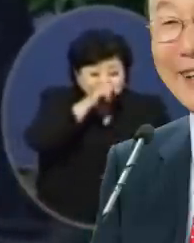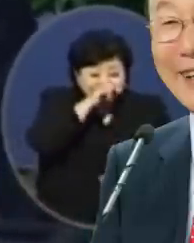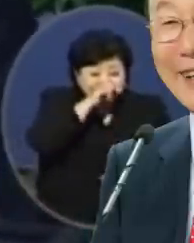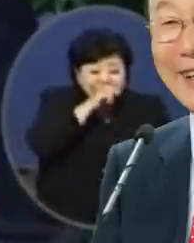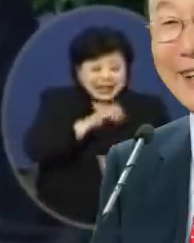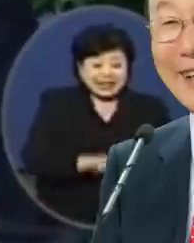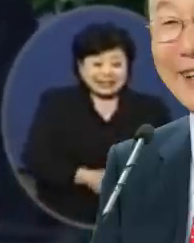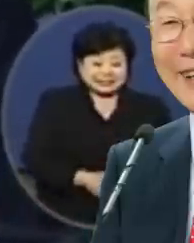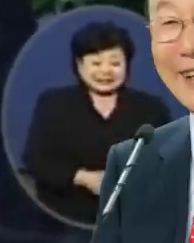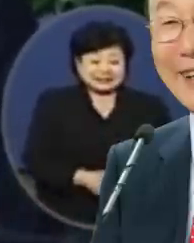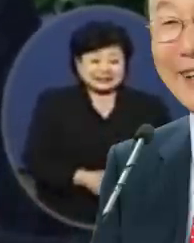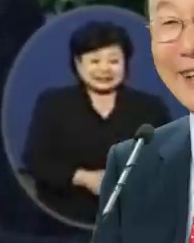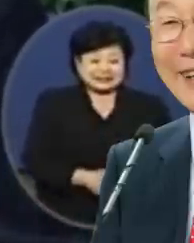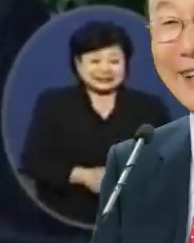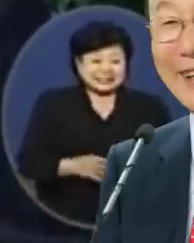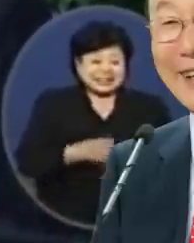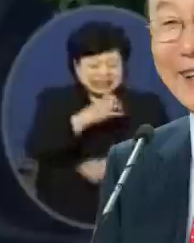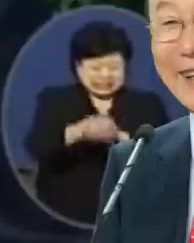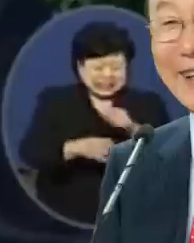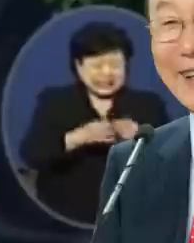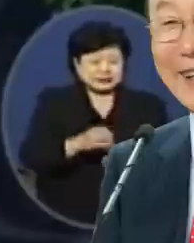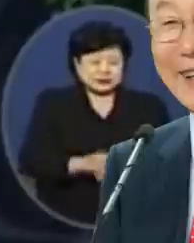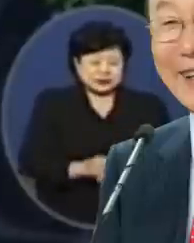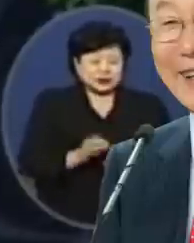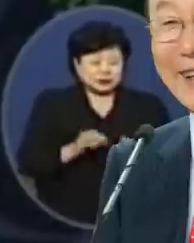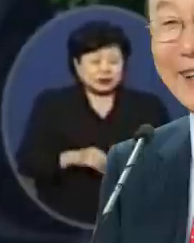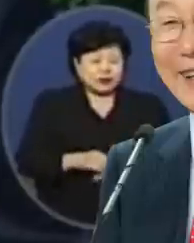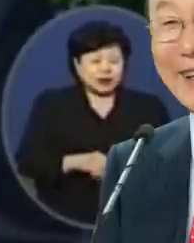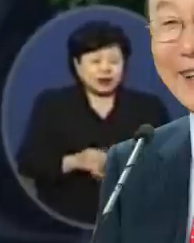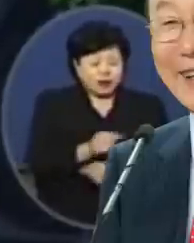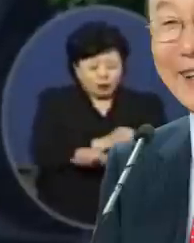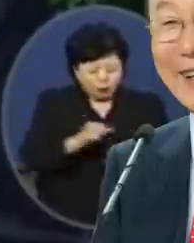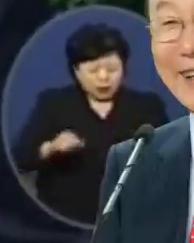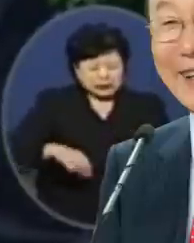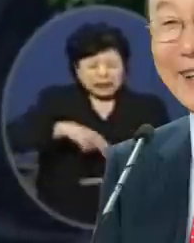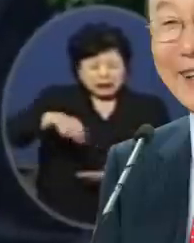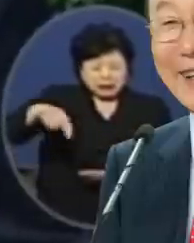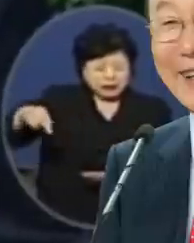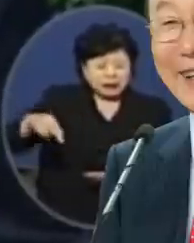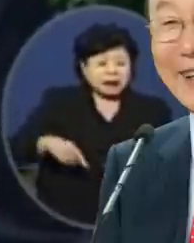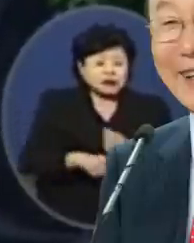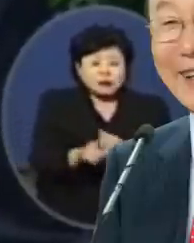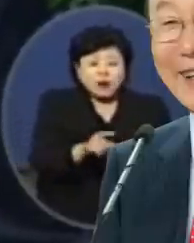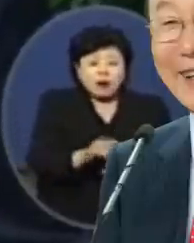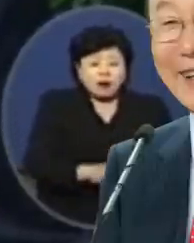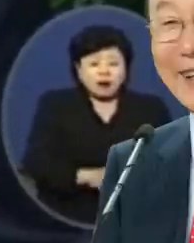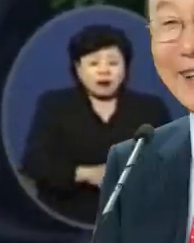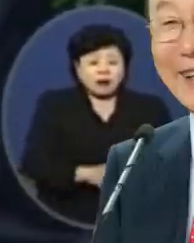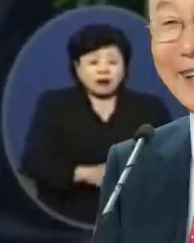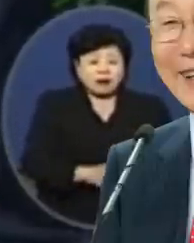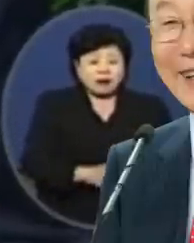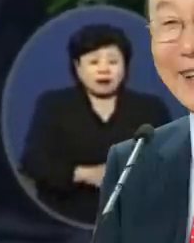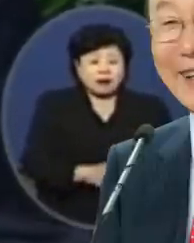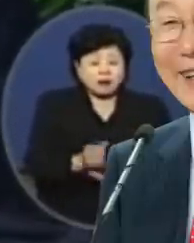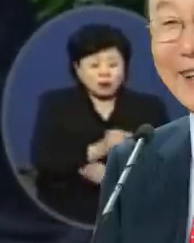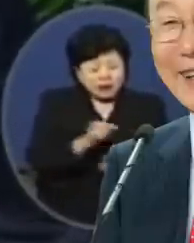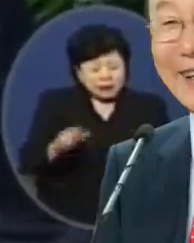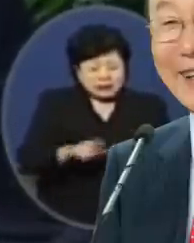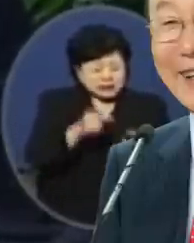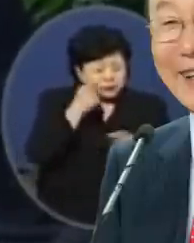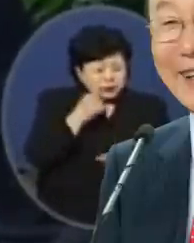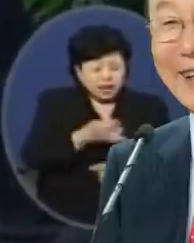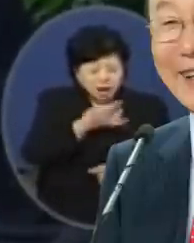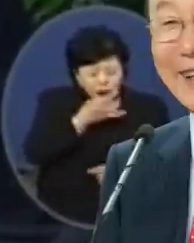40년 동안 광야를 지나겠습니까? 무사라의 광야,